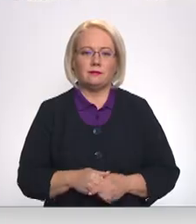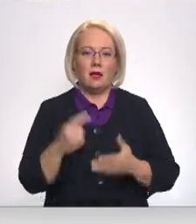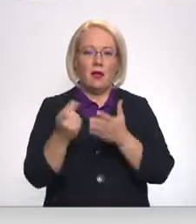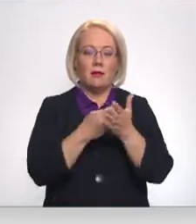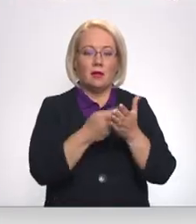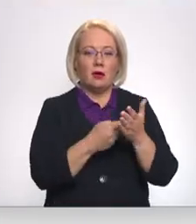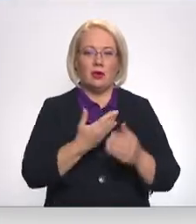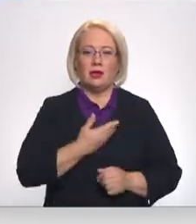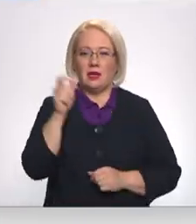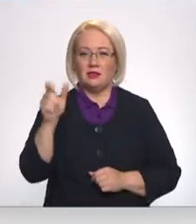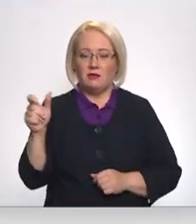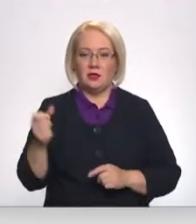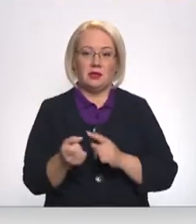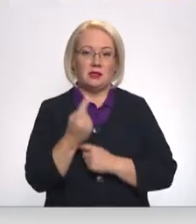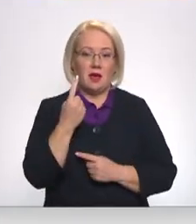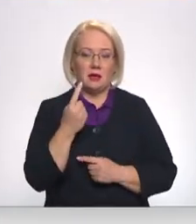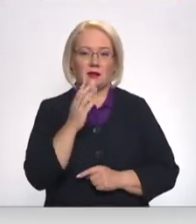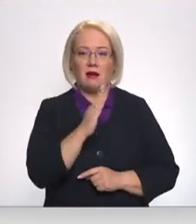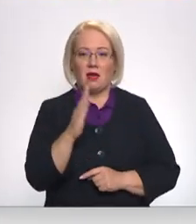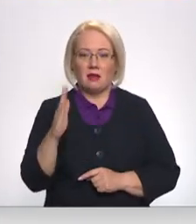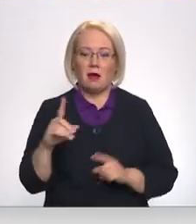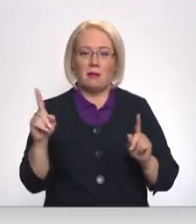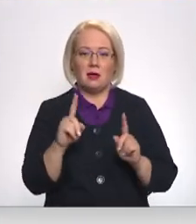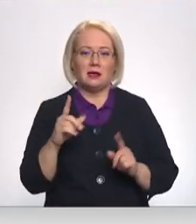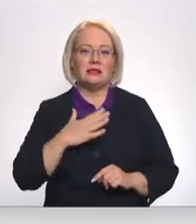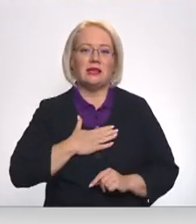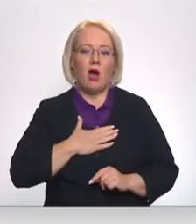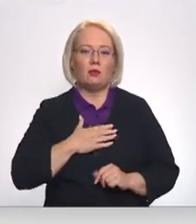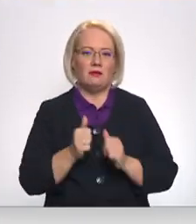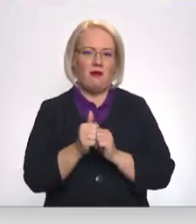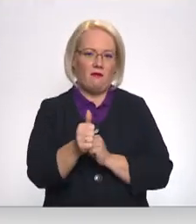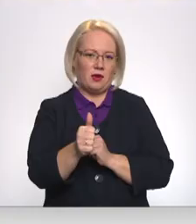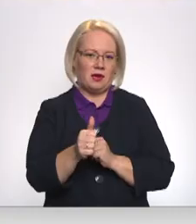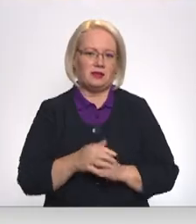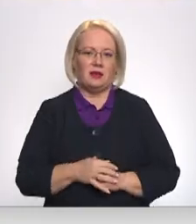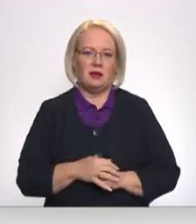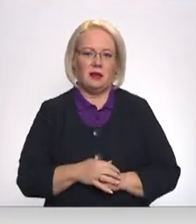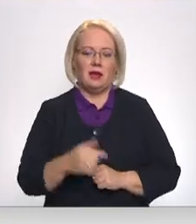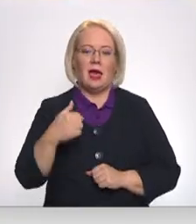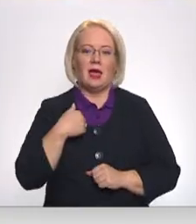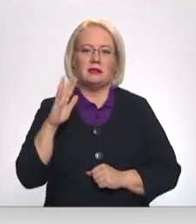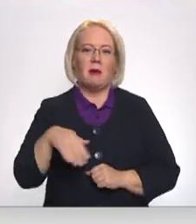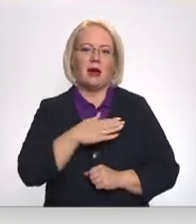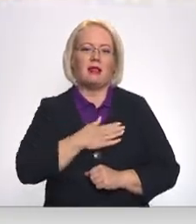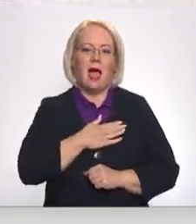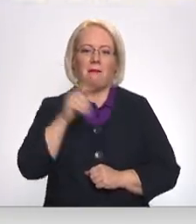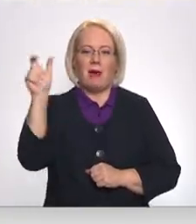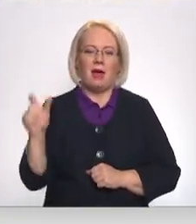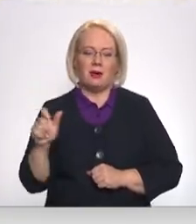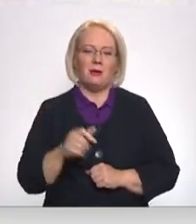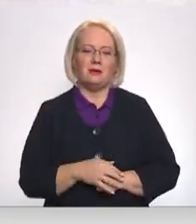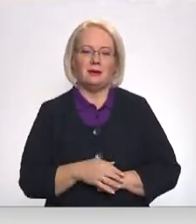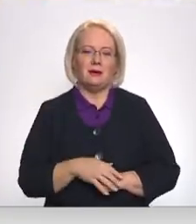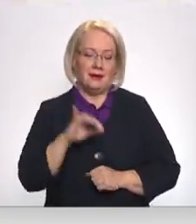Aptaujājot vēlētājus, izrādījās, ka katram ir savs favorīts. Es par Lambergu.